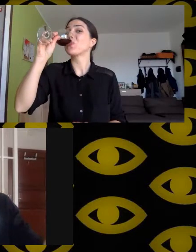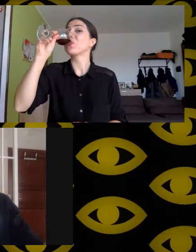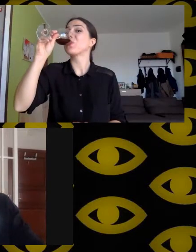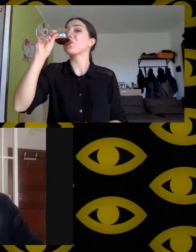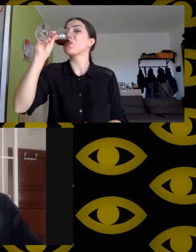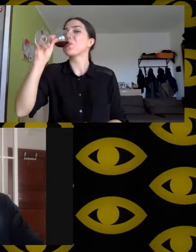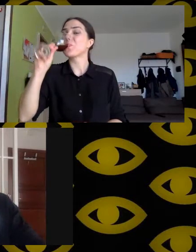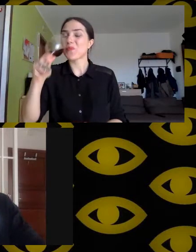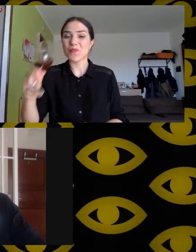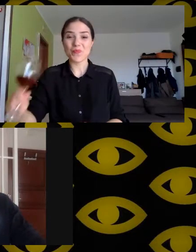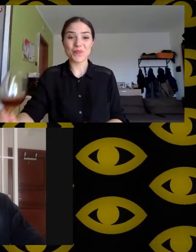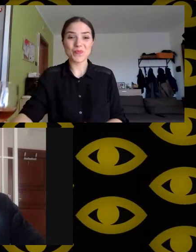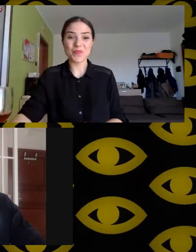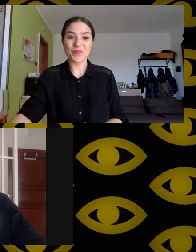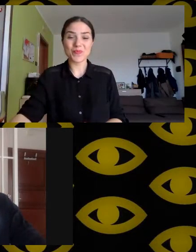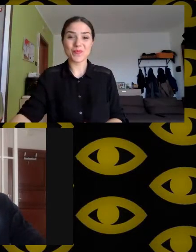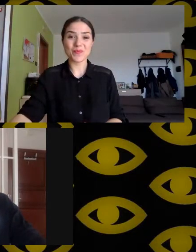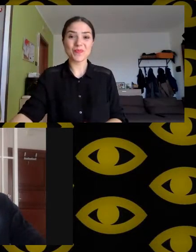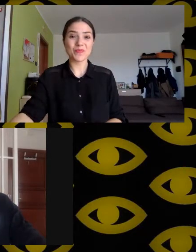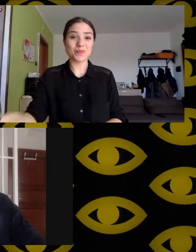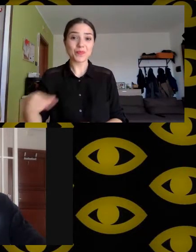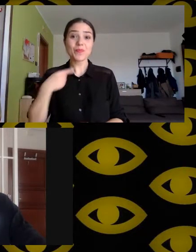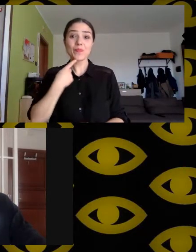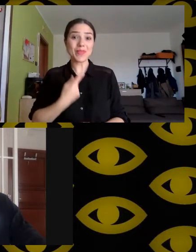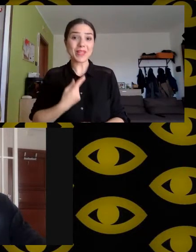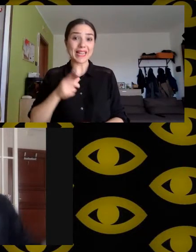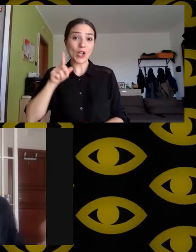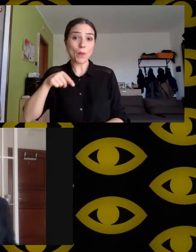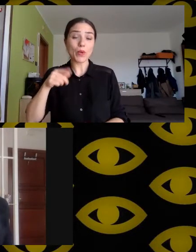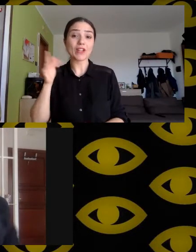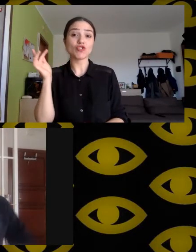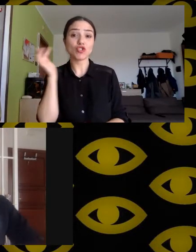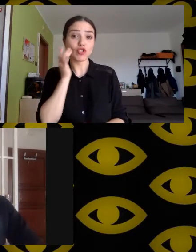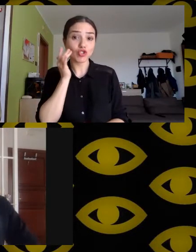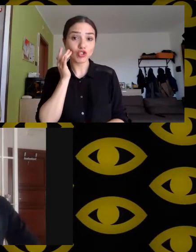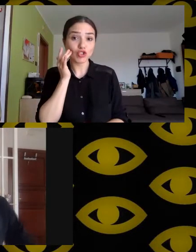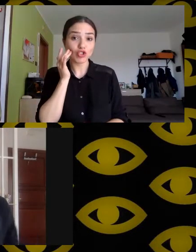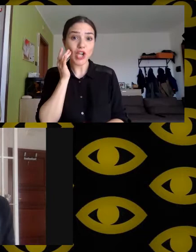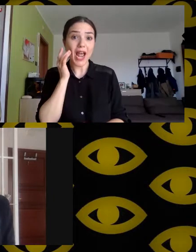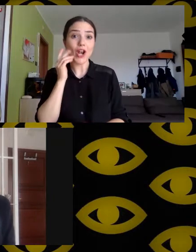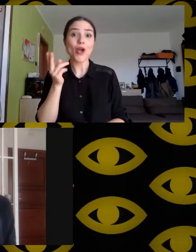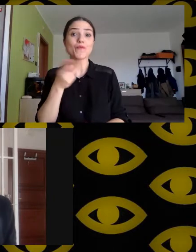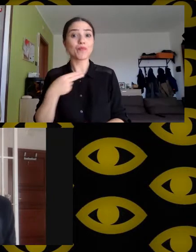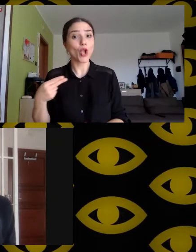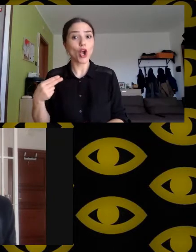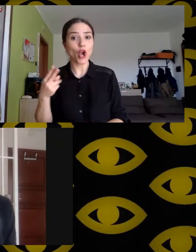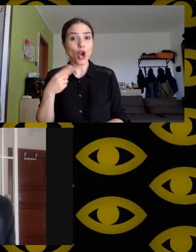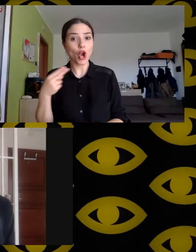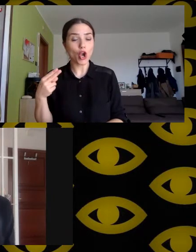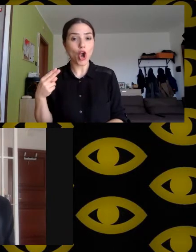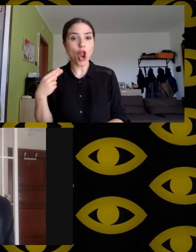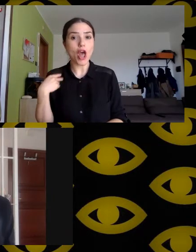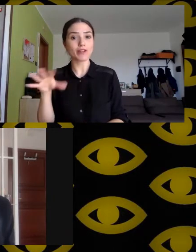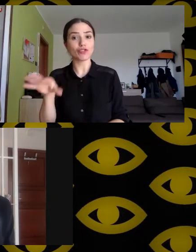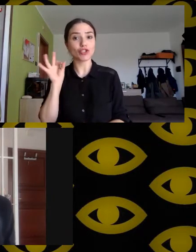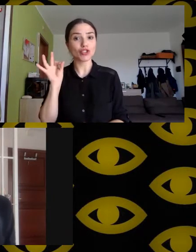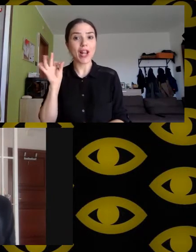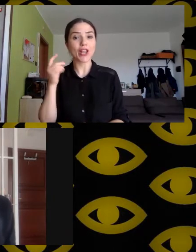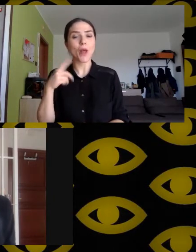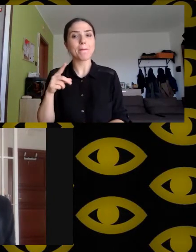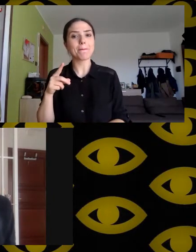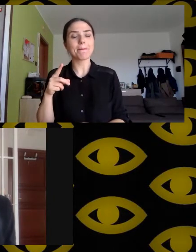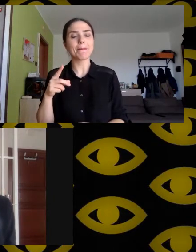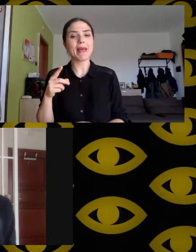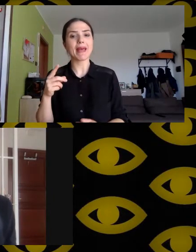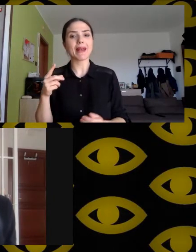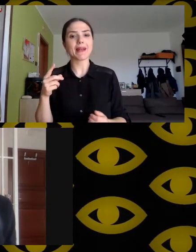nel frattempo ti dico anche che il giallo è il colore che noi abbiamo scelto come colore per una campagna di sensibilizzazione